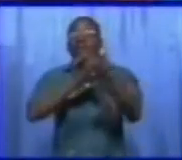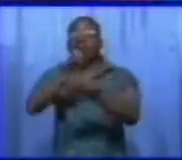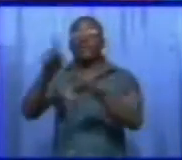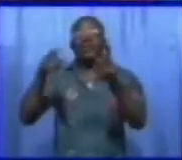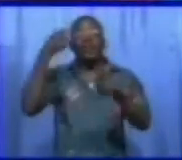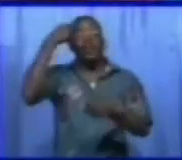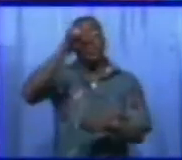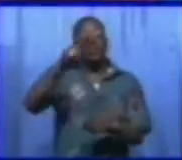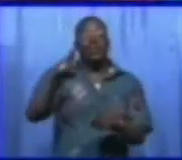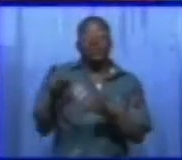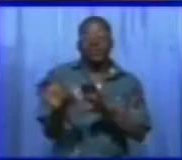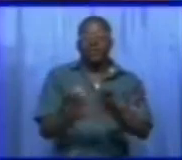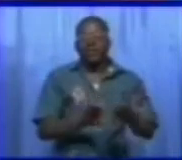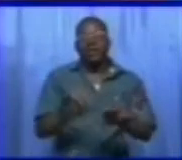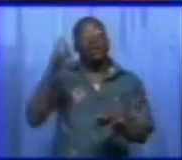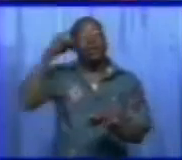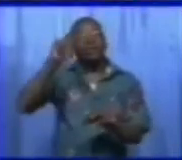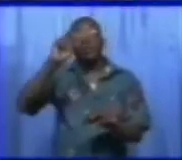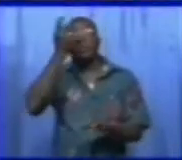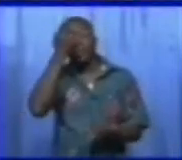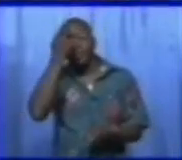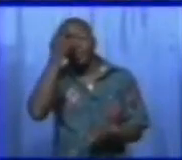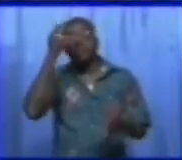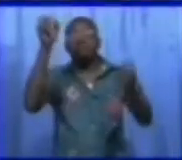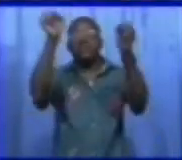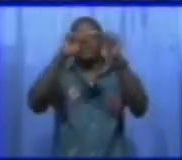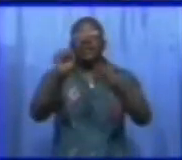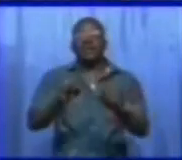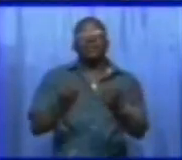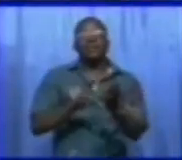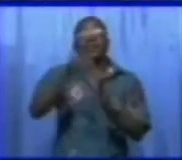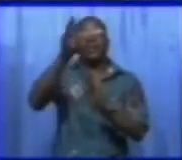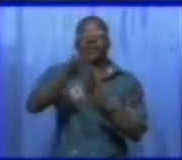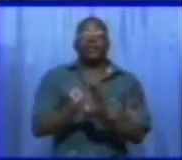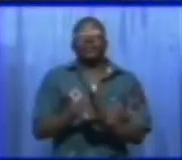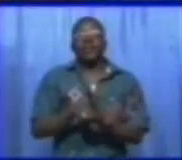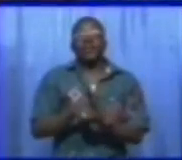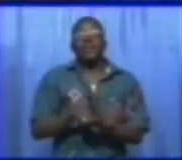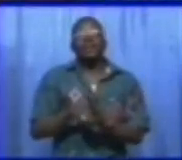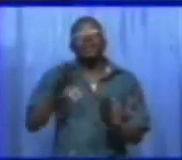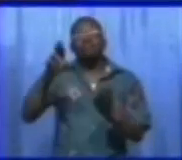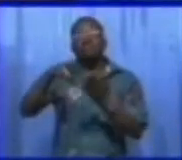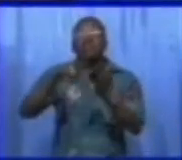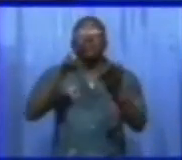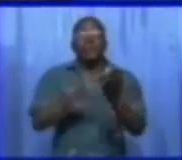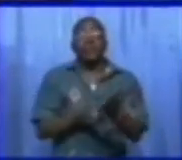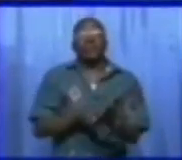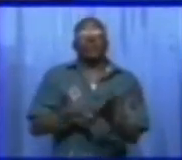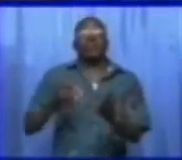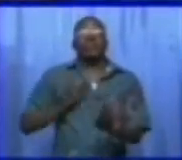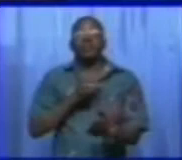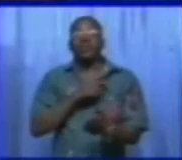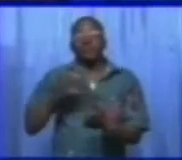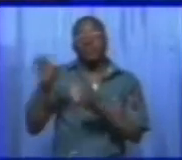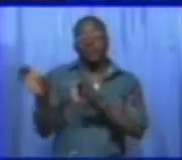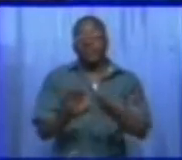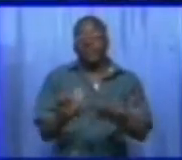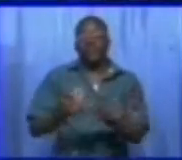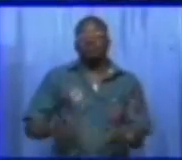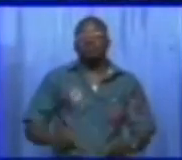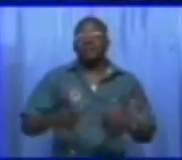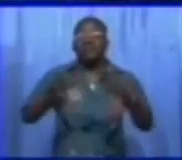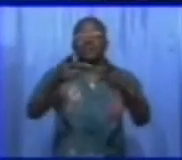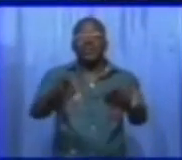pour l'élaboration des politiques et stratégies de développement. Dans ce rapport, nous sommes en train de faire des